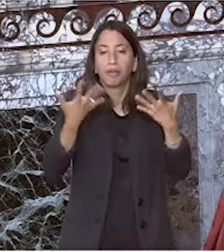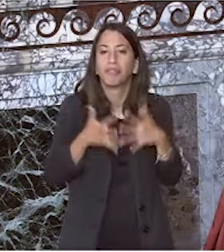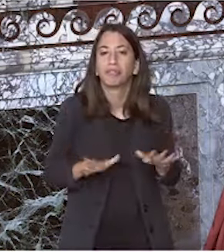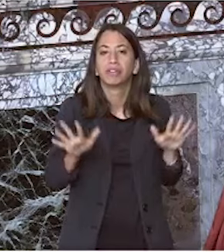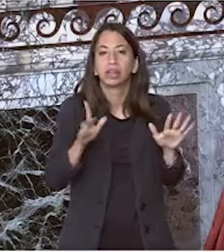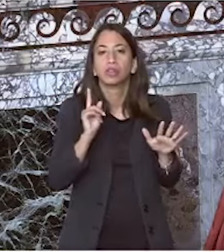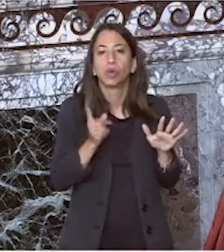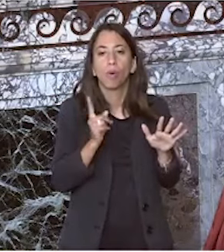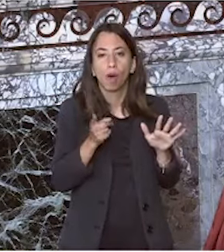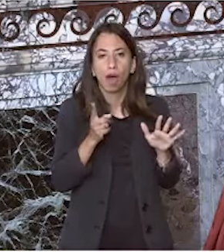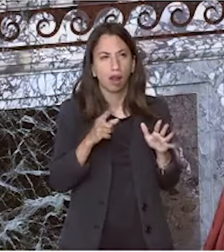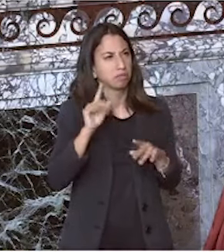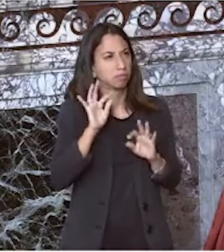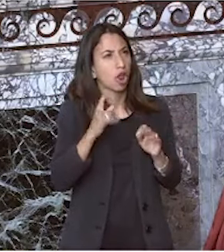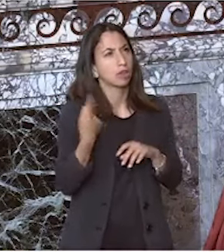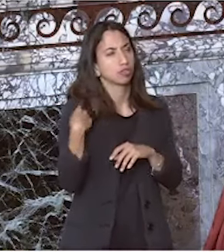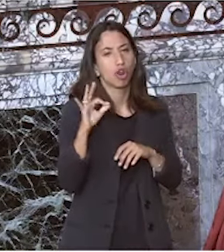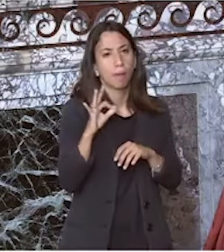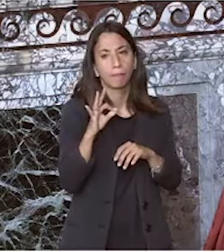conclusa